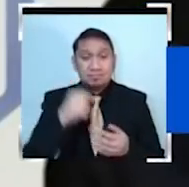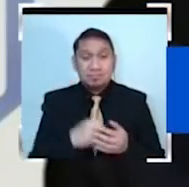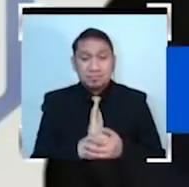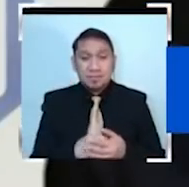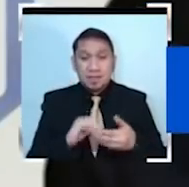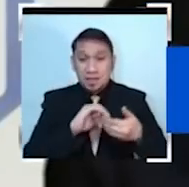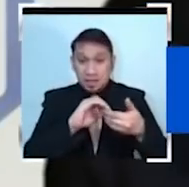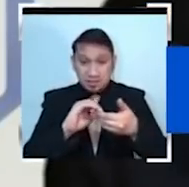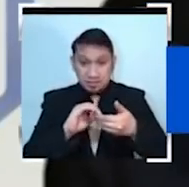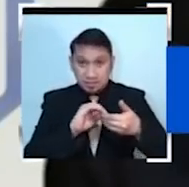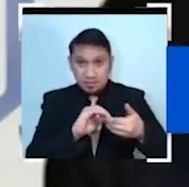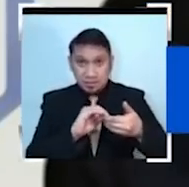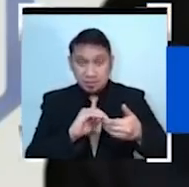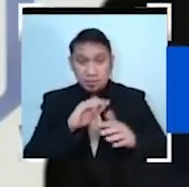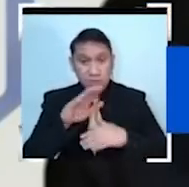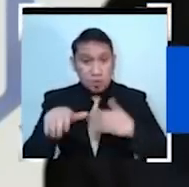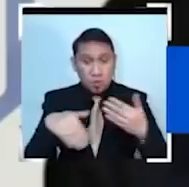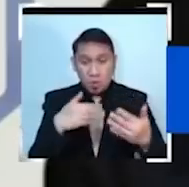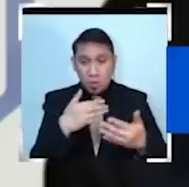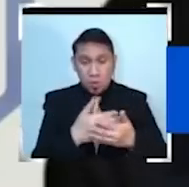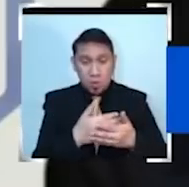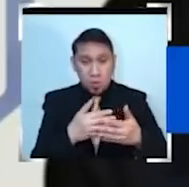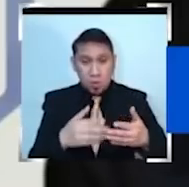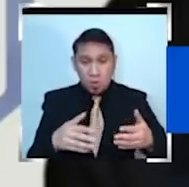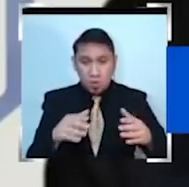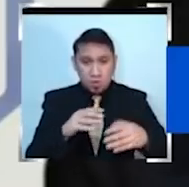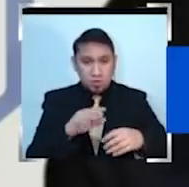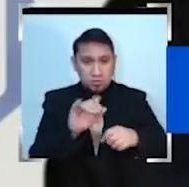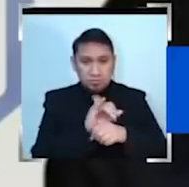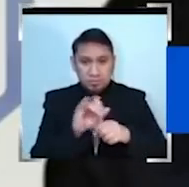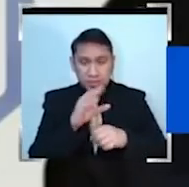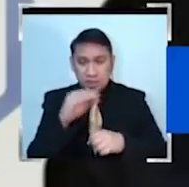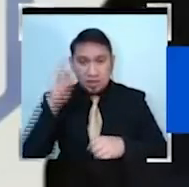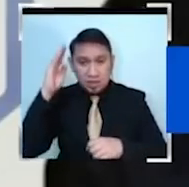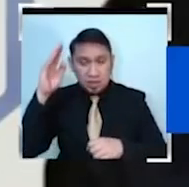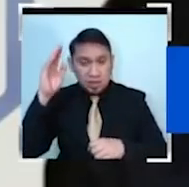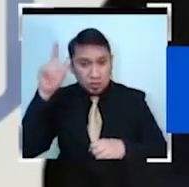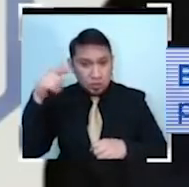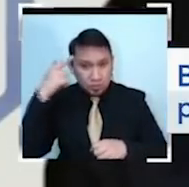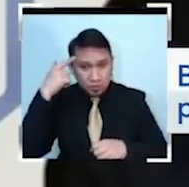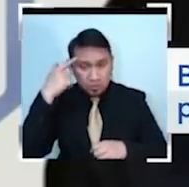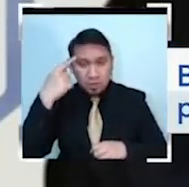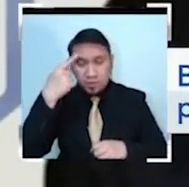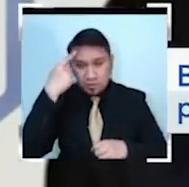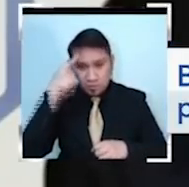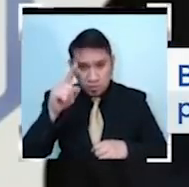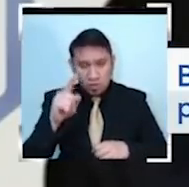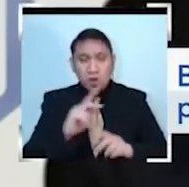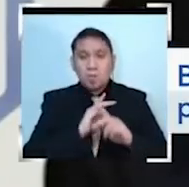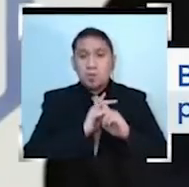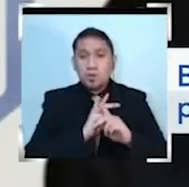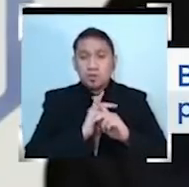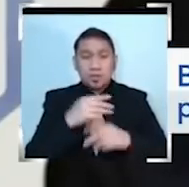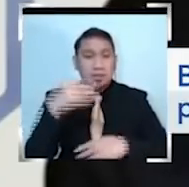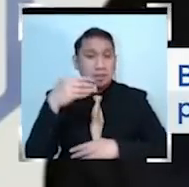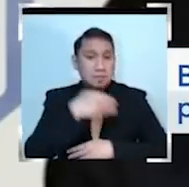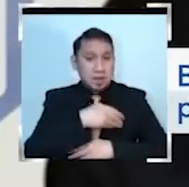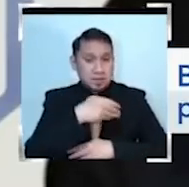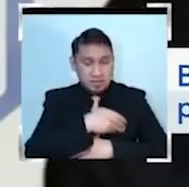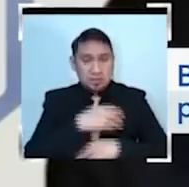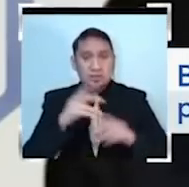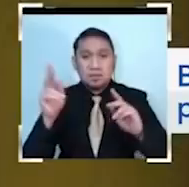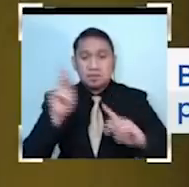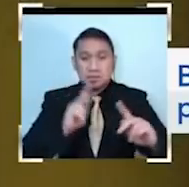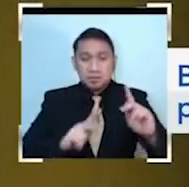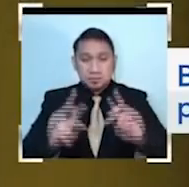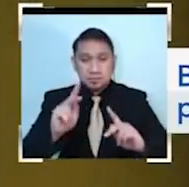entire industry and the government in the common goal of protecting the banking public in